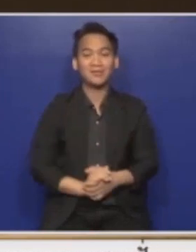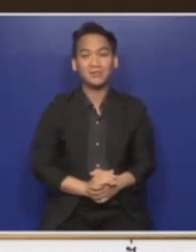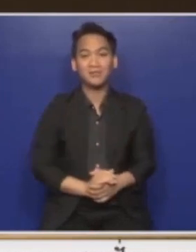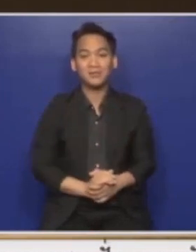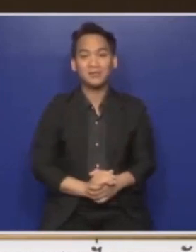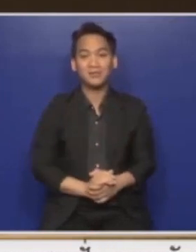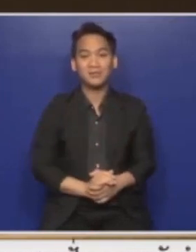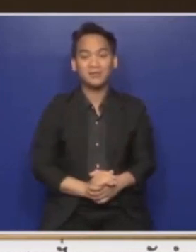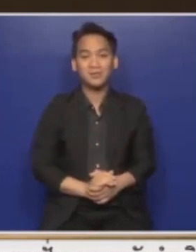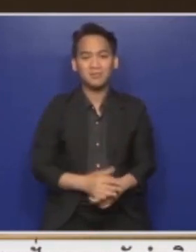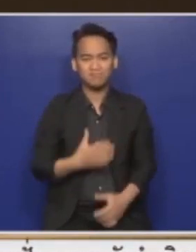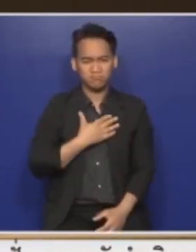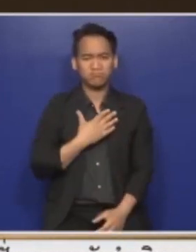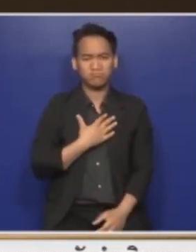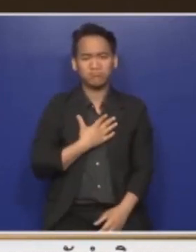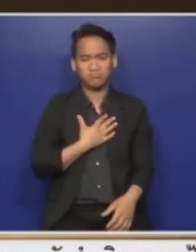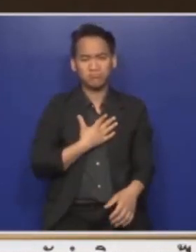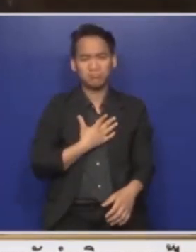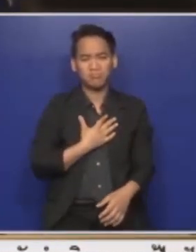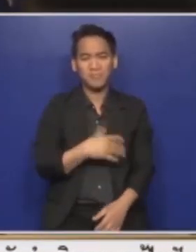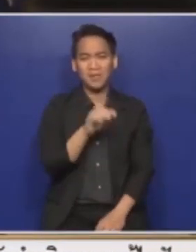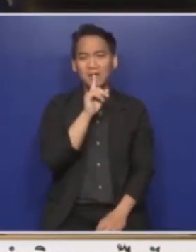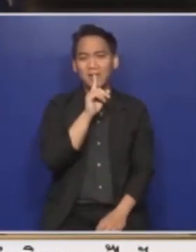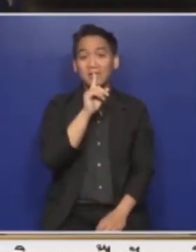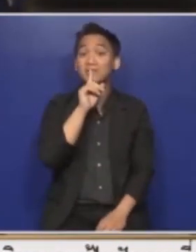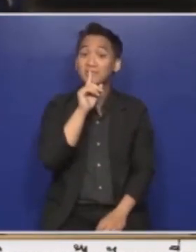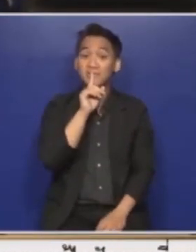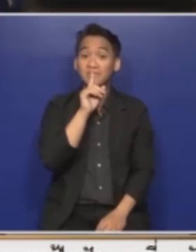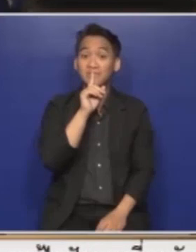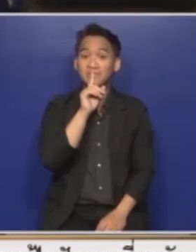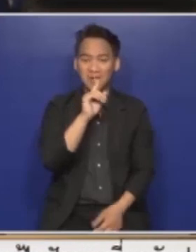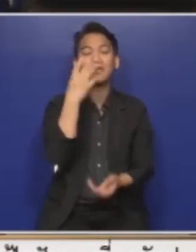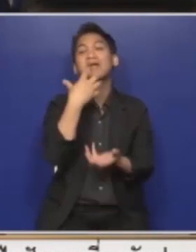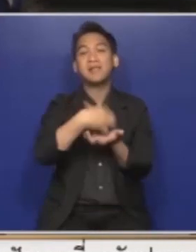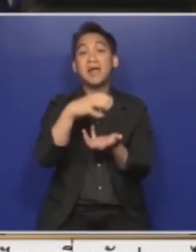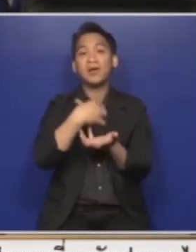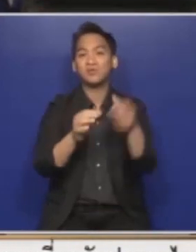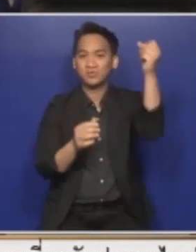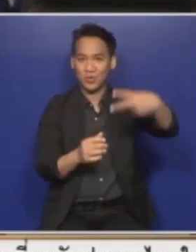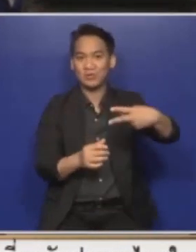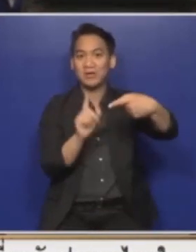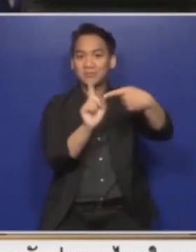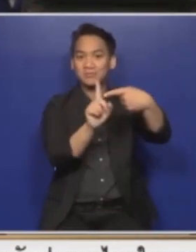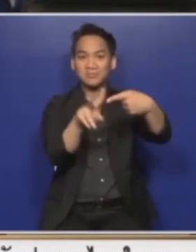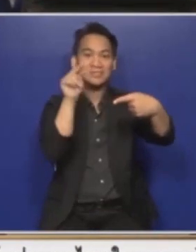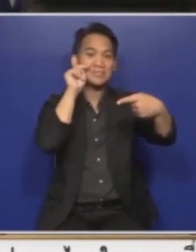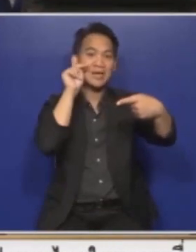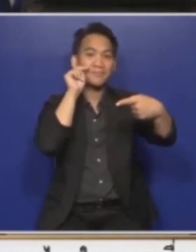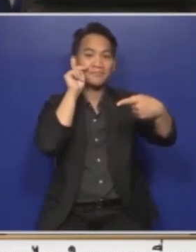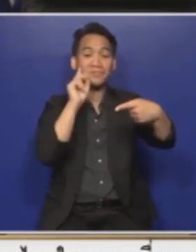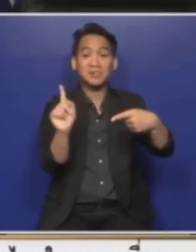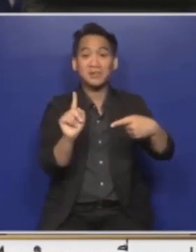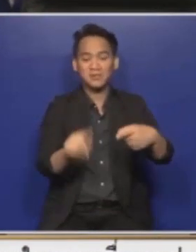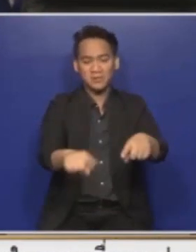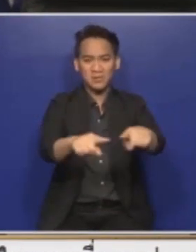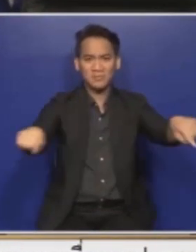วันนี้ผมมีเรื่องอยู่2เรื่องนะครับก็เกี่ยวกับเรื่องน้ำที่จะมานำเรียนนะครับถึงความเดือดร้อนในเขตพื้นที่เกษตรกร